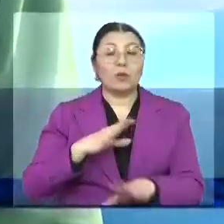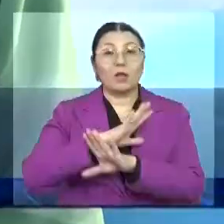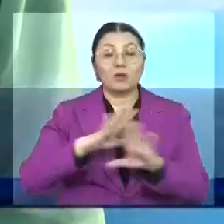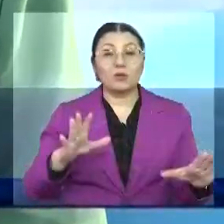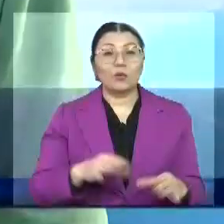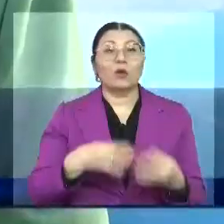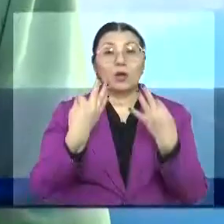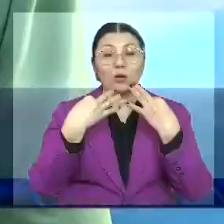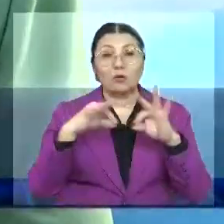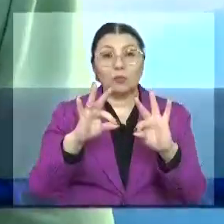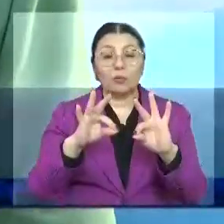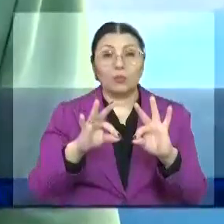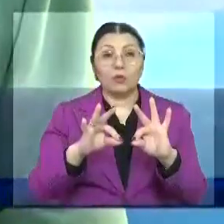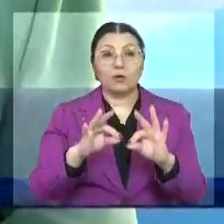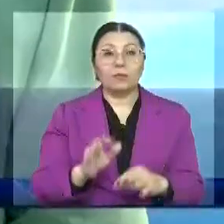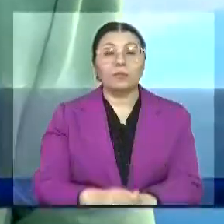болсын,